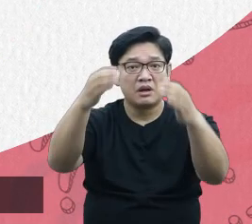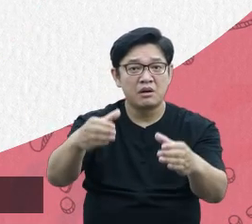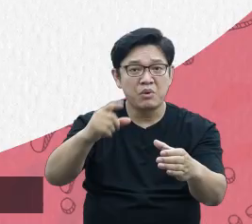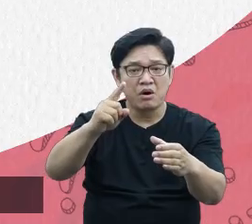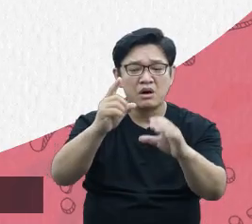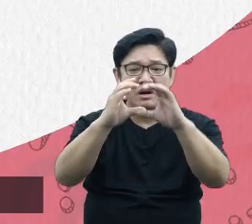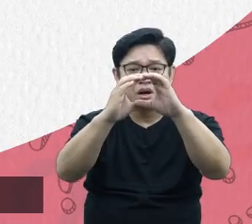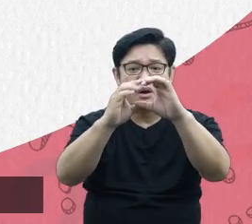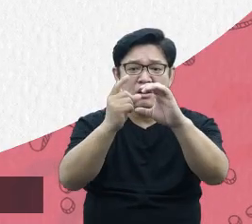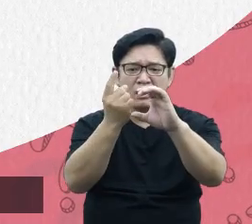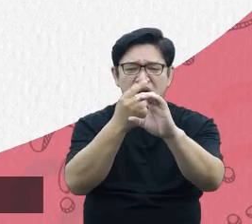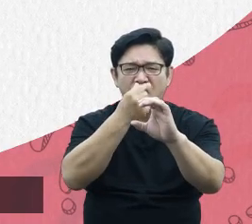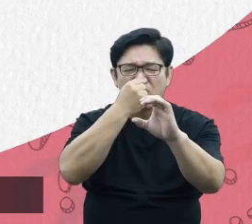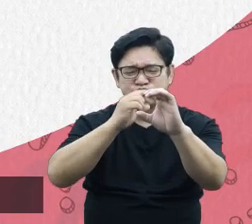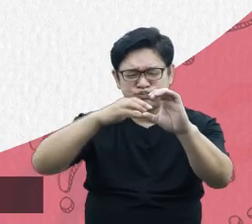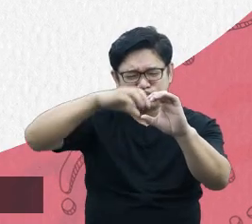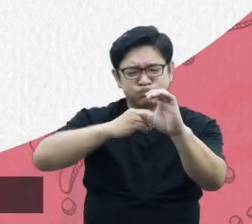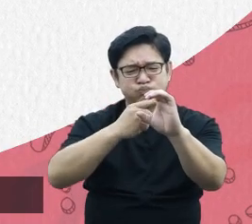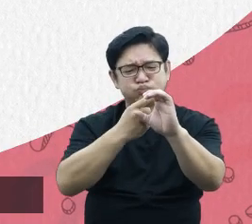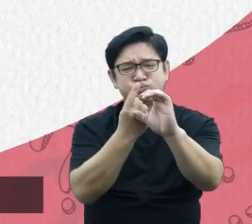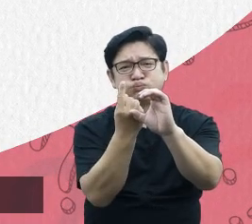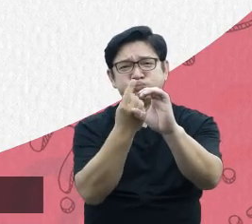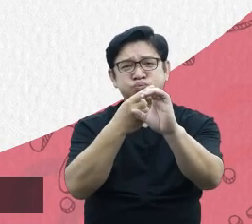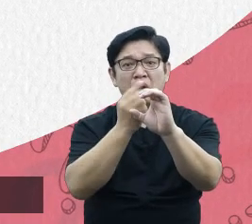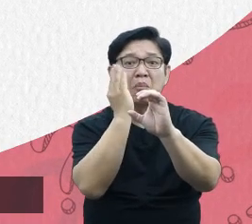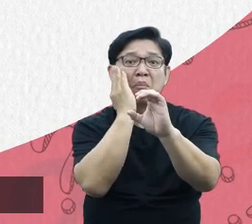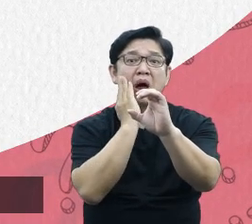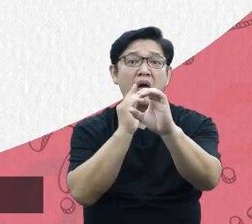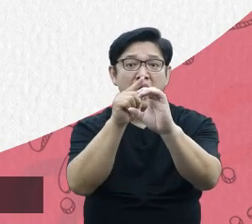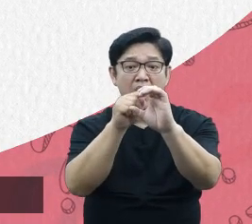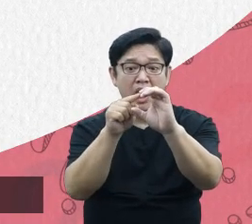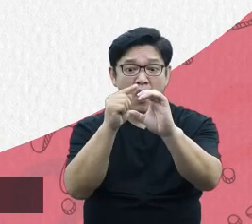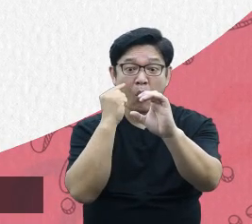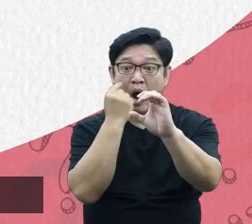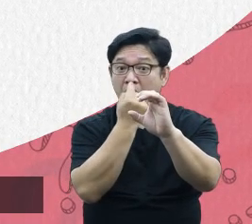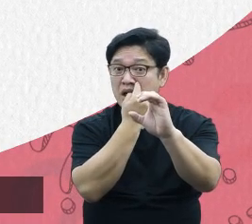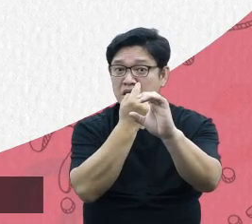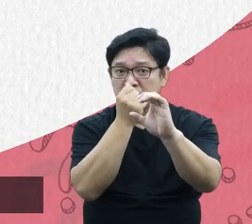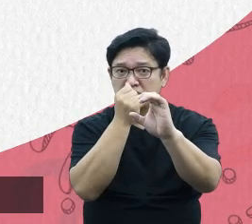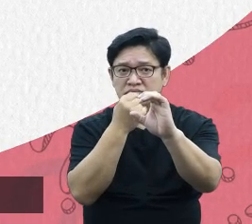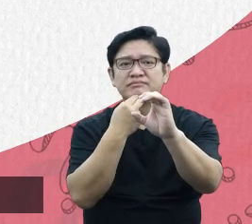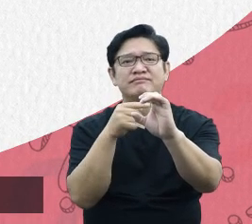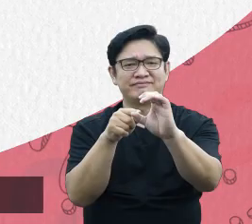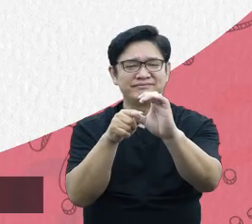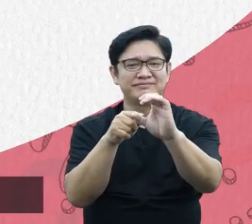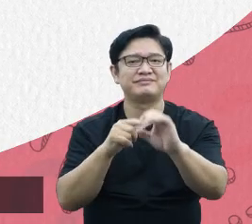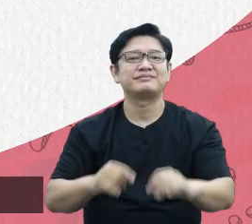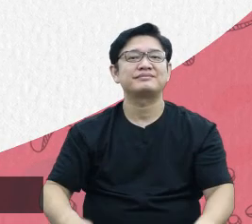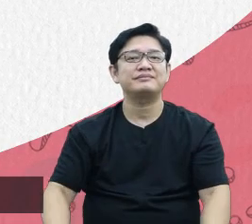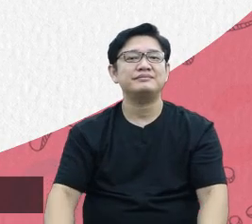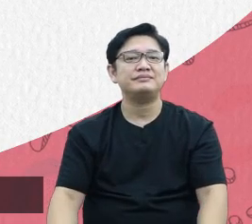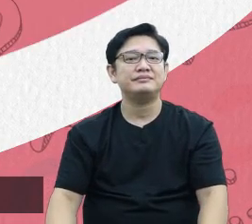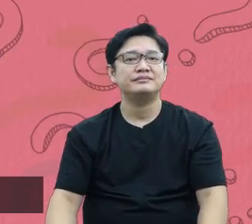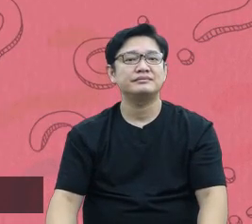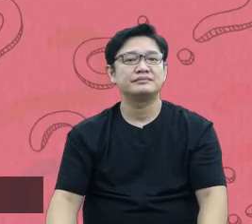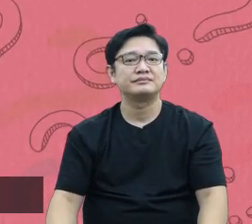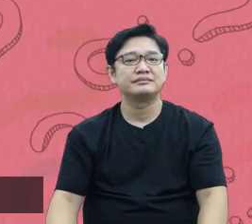셋째, 소화기의 압력을 표시하는 기계가 녹색 부분에 위치하는지 확인합니다.